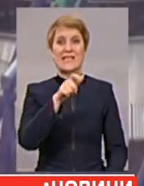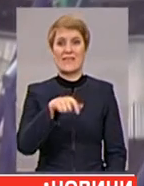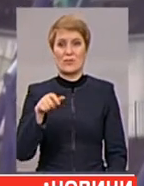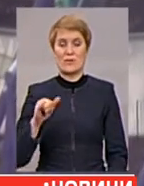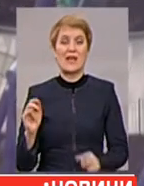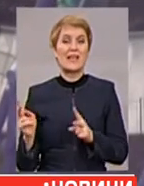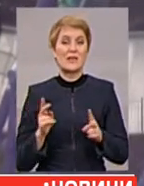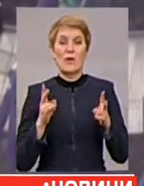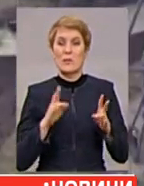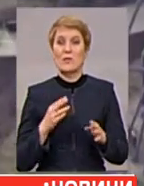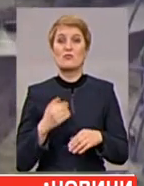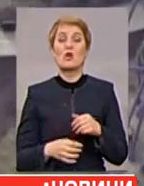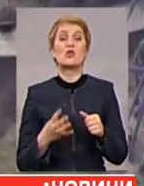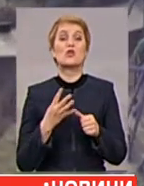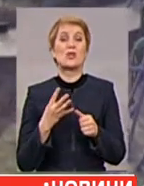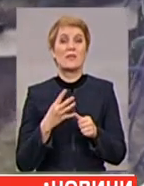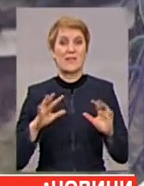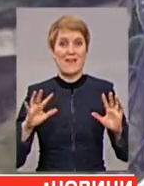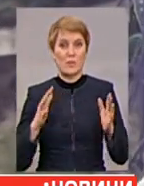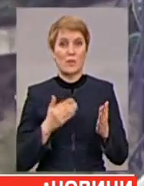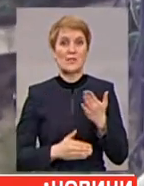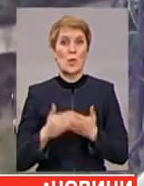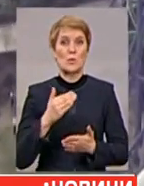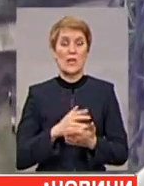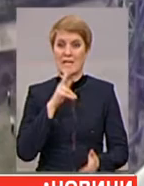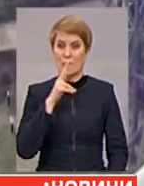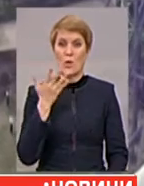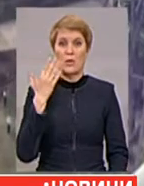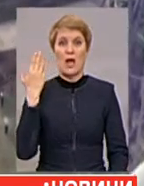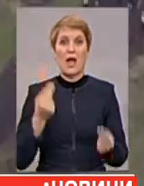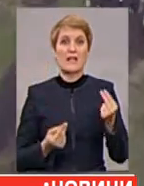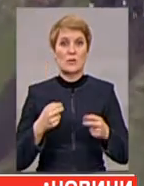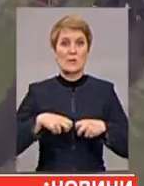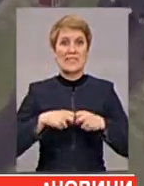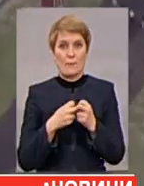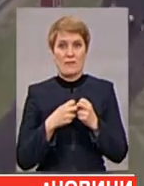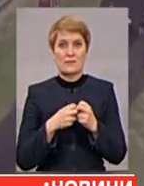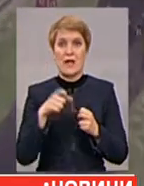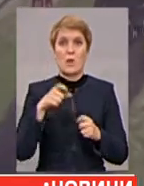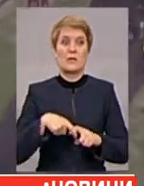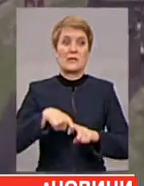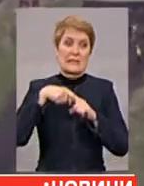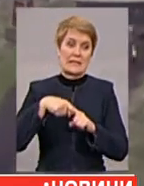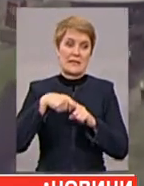не постраждав. Це вже четвертий випадок за останні 3 роки, коли атракціон зламався і люди застрягли у вагончиках.